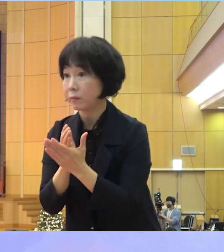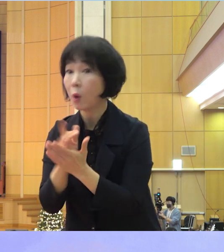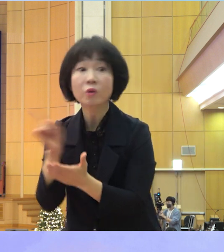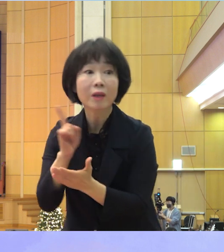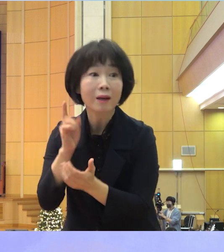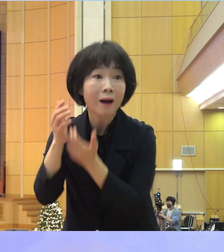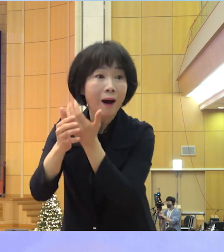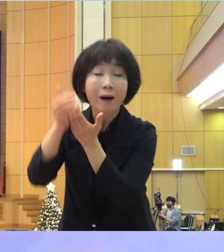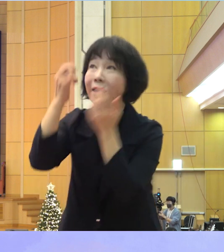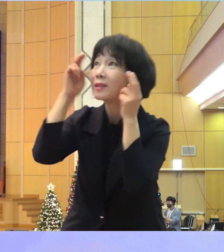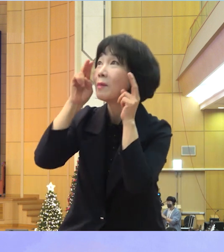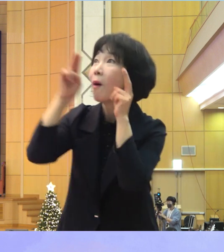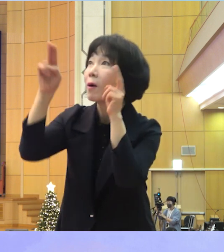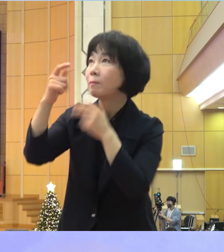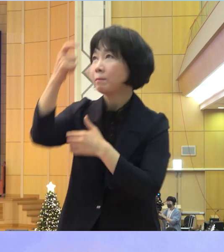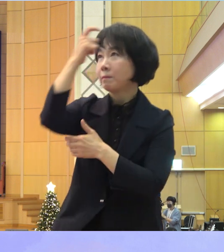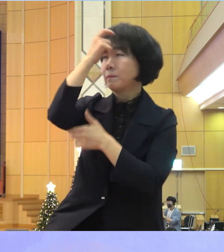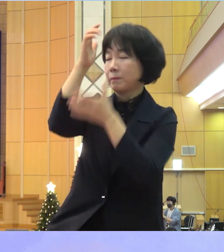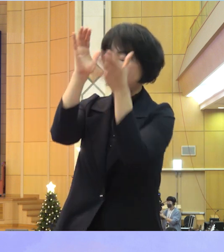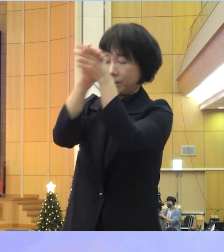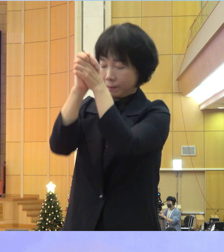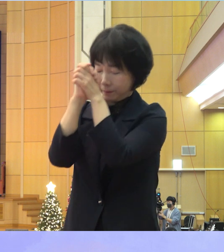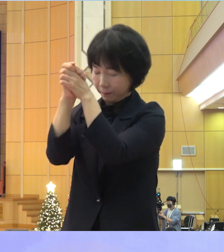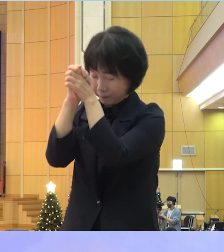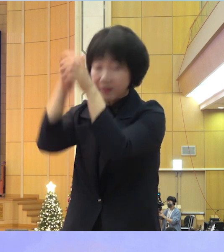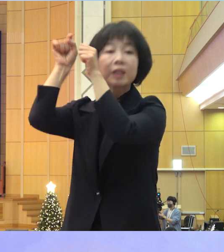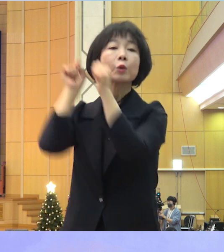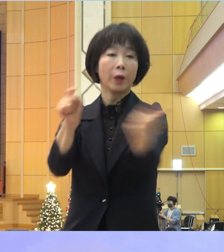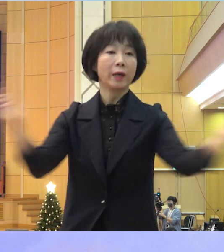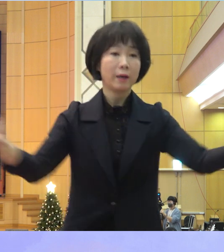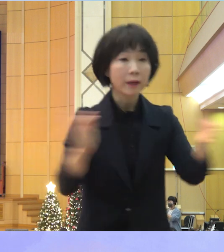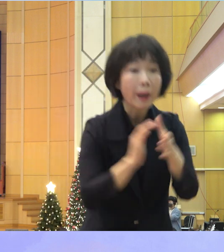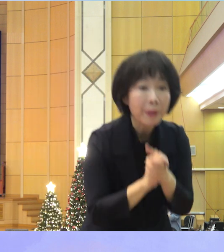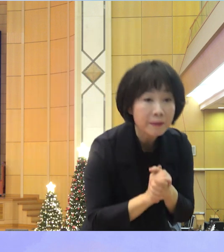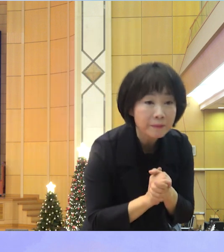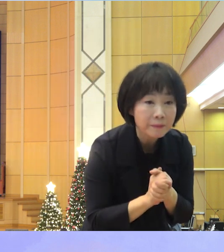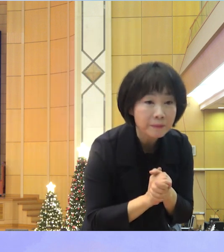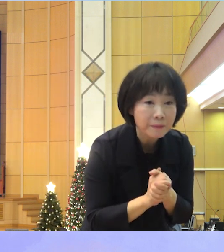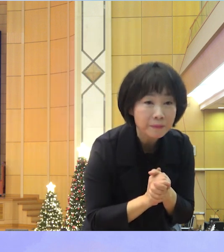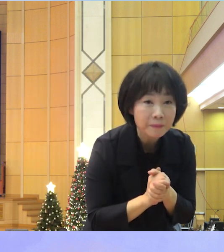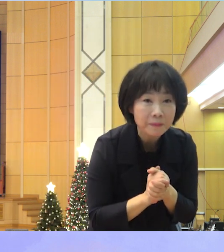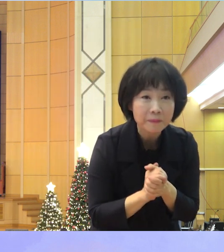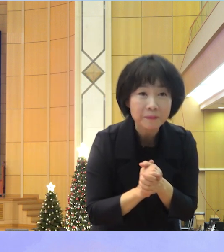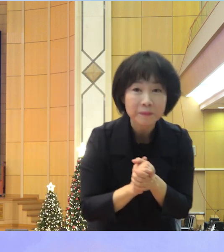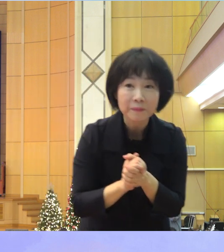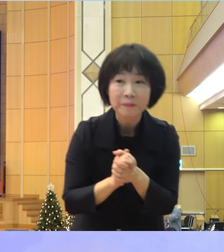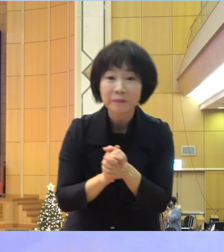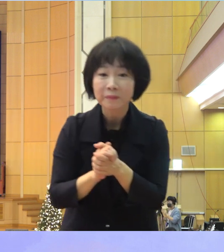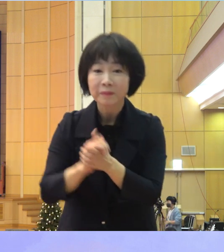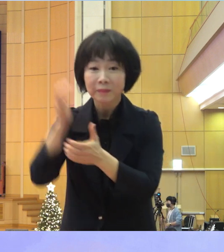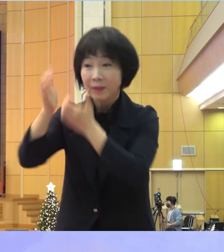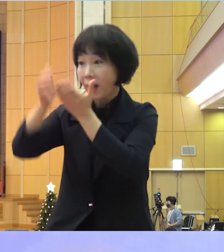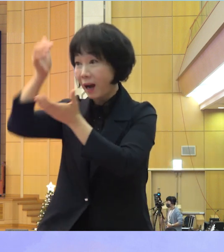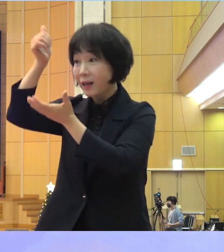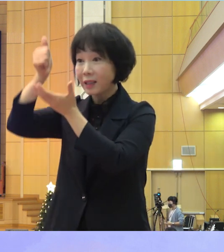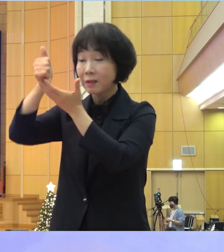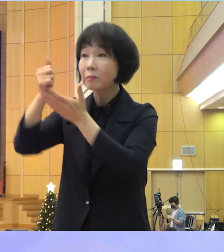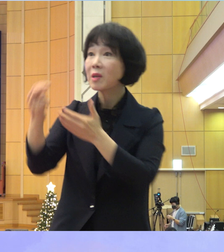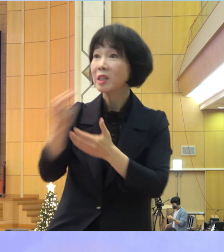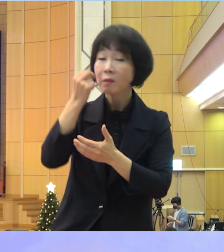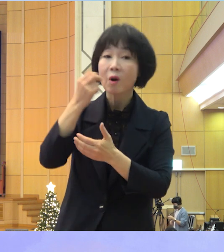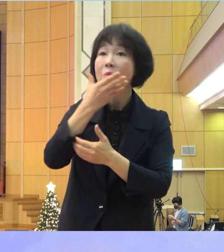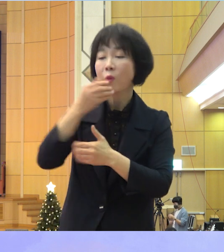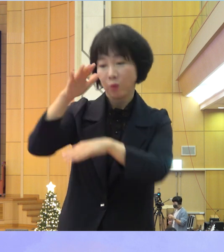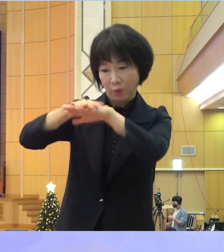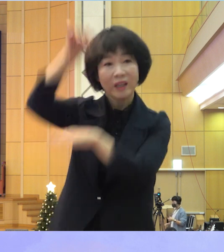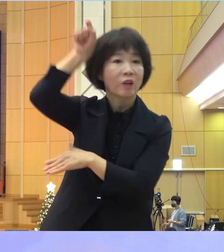그러지 말고 전능하신 하나님께 기도하라. 하나님의 손에 생사복이 다